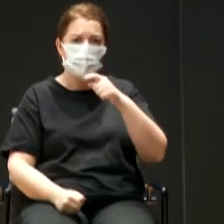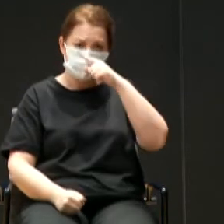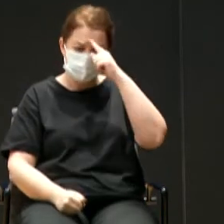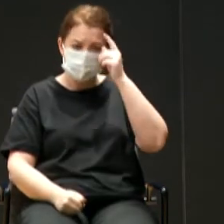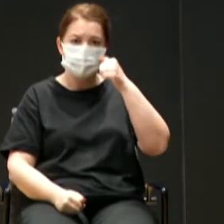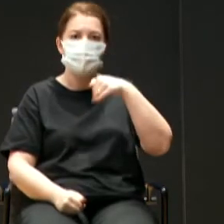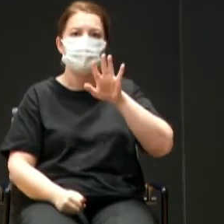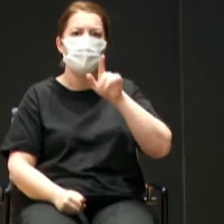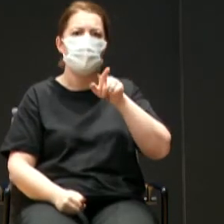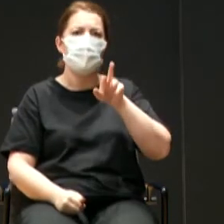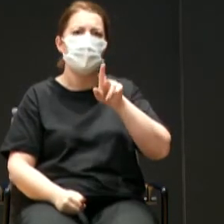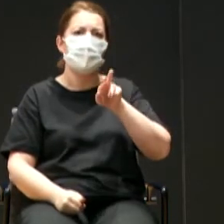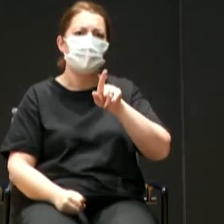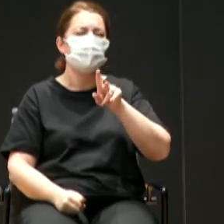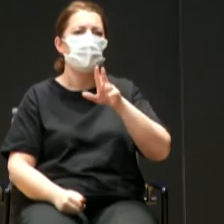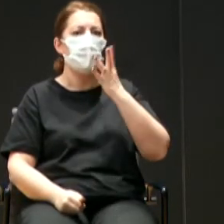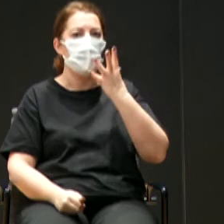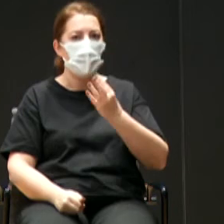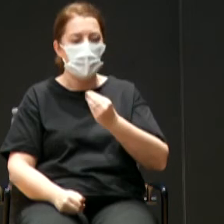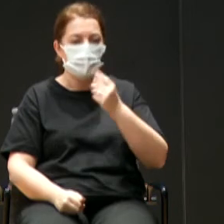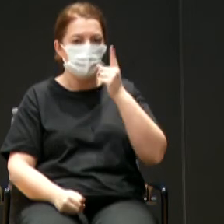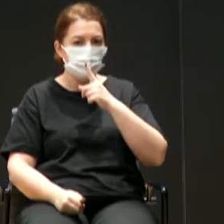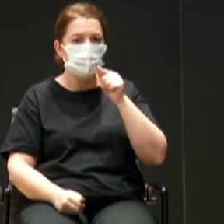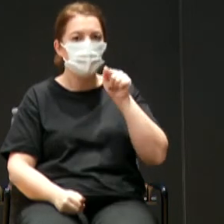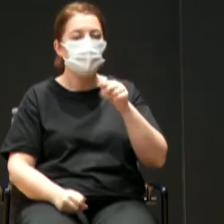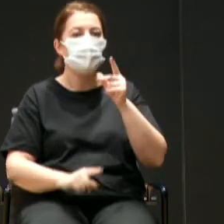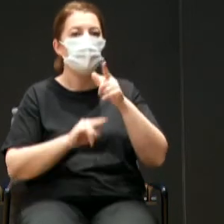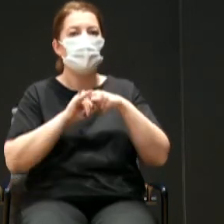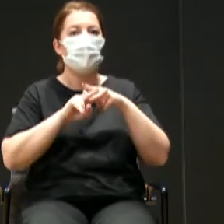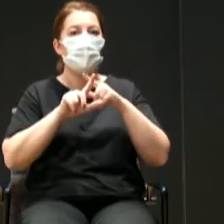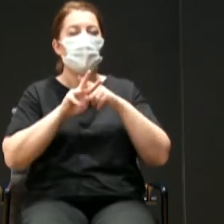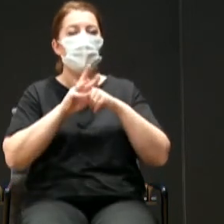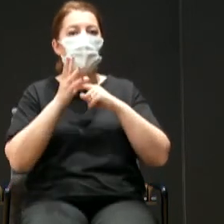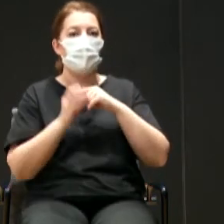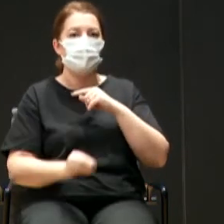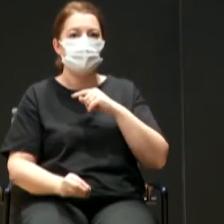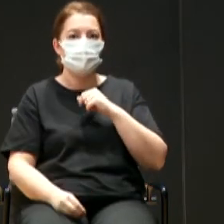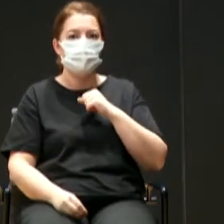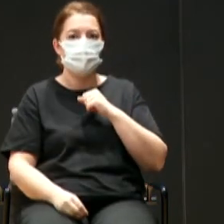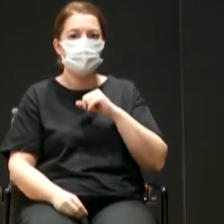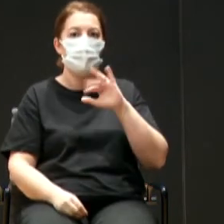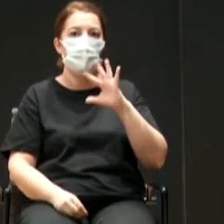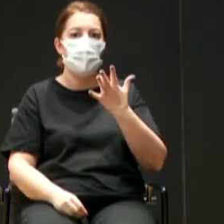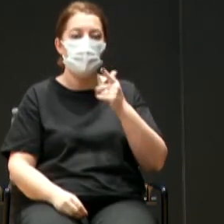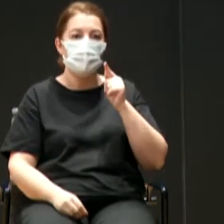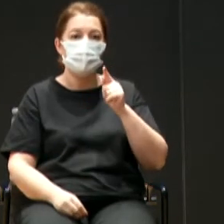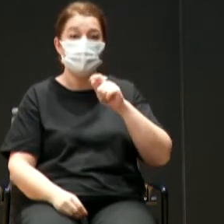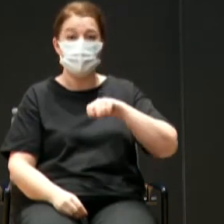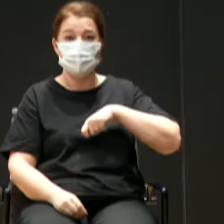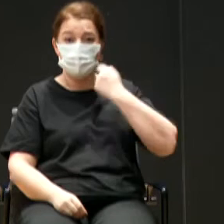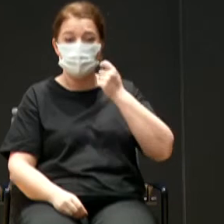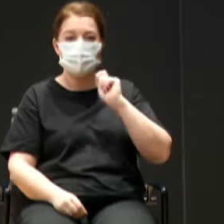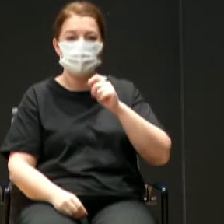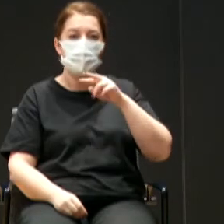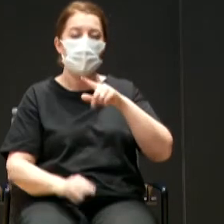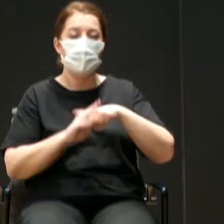Zaten bu şekilde kullanılsın diye burada ihale edilmişti burası. Ama bunun dışına çıkacaktı.